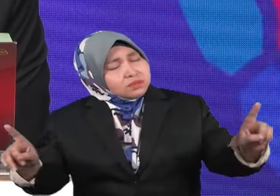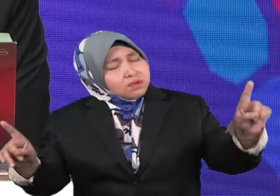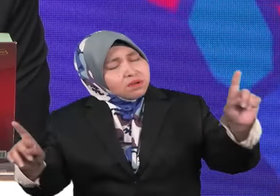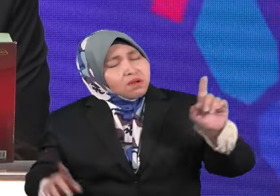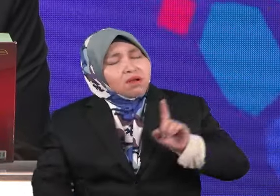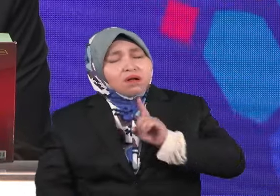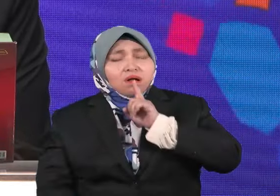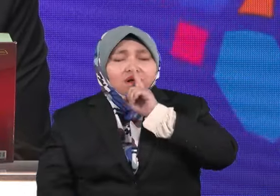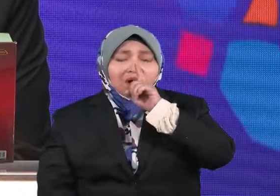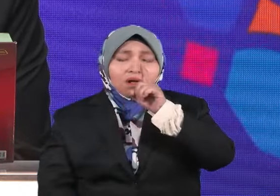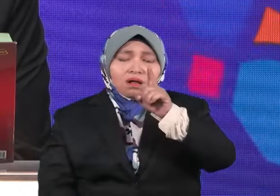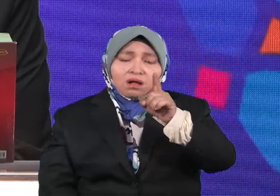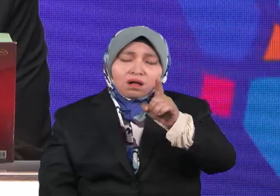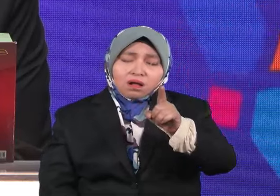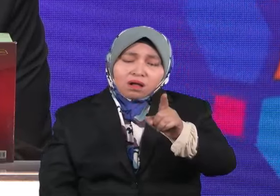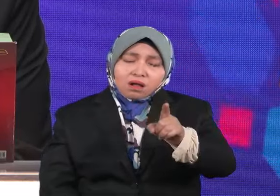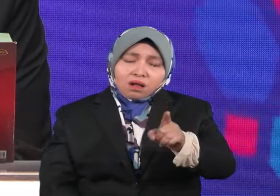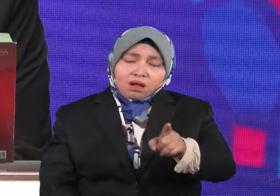والفرقان